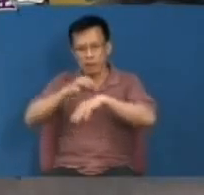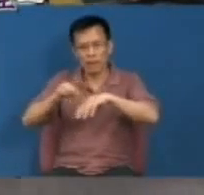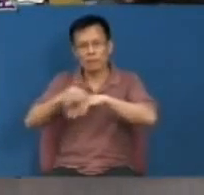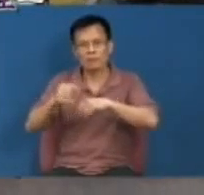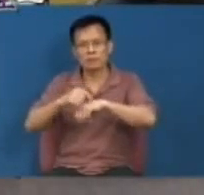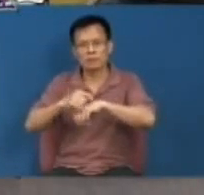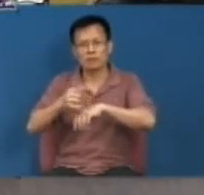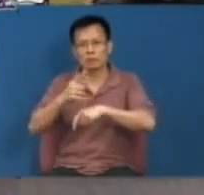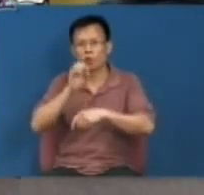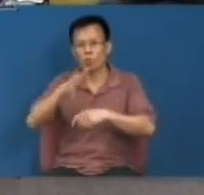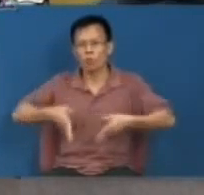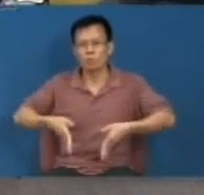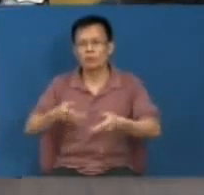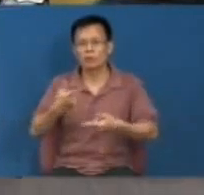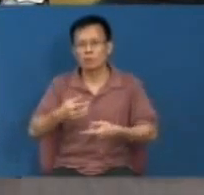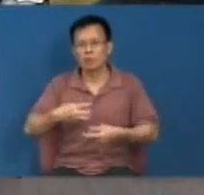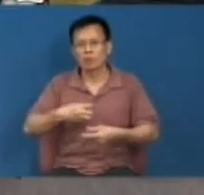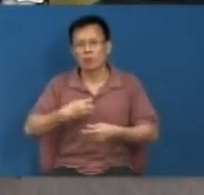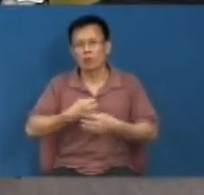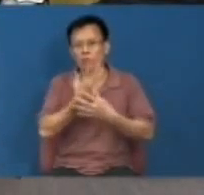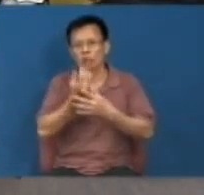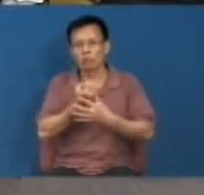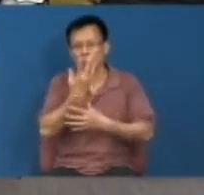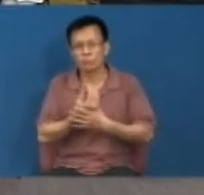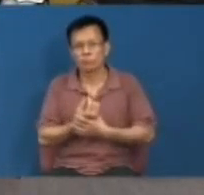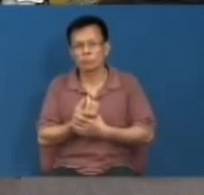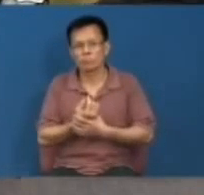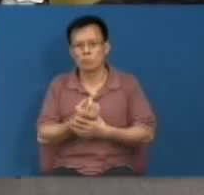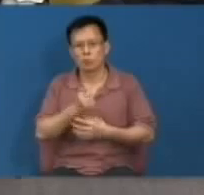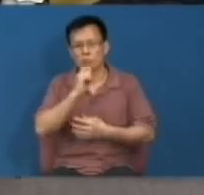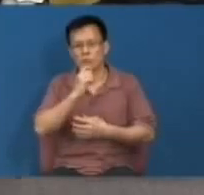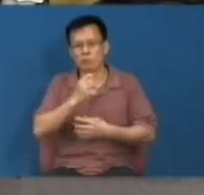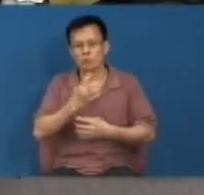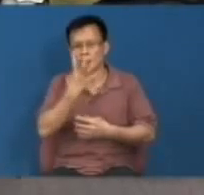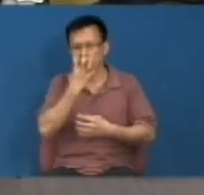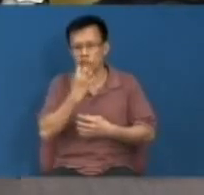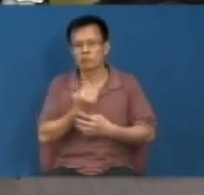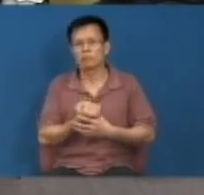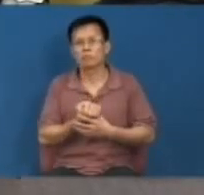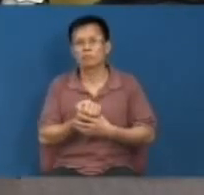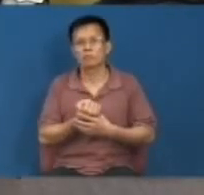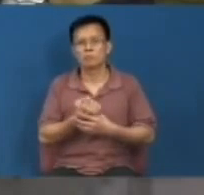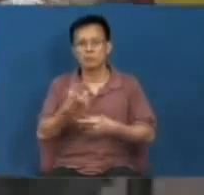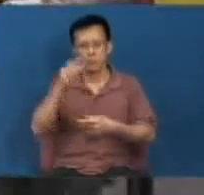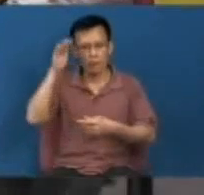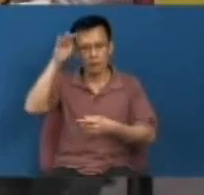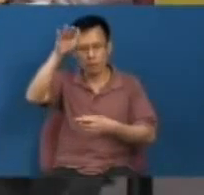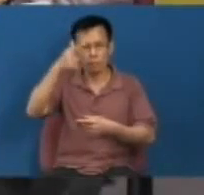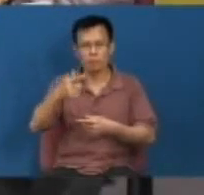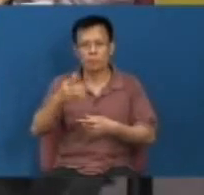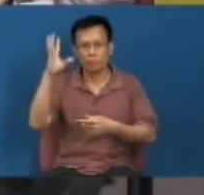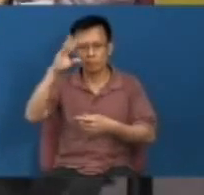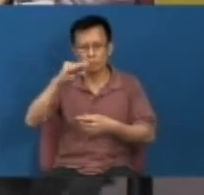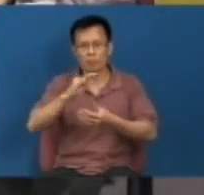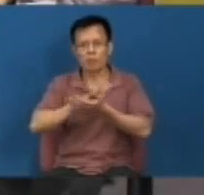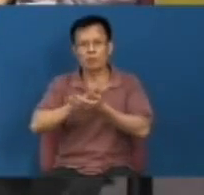講過程啦。 係， 好唔好嚟掃下苦先啊，杜生嚇？ 都係有啲苦嘅，即係當你。希望在個晚年的期